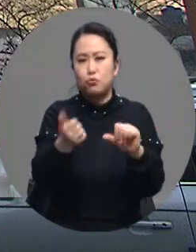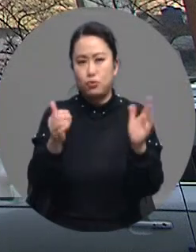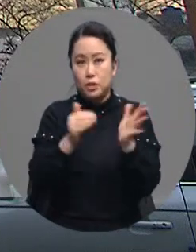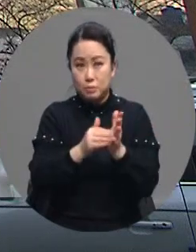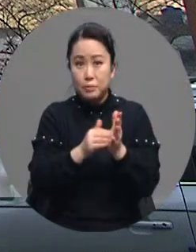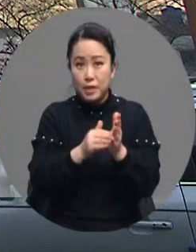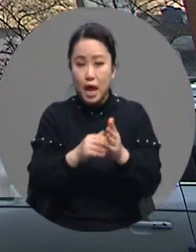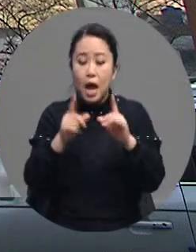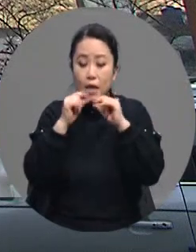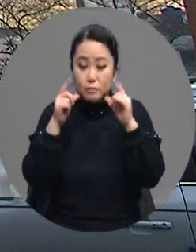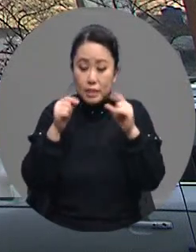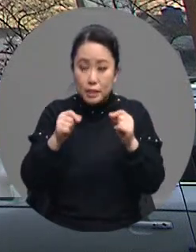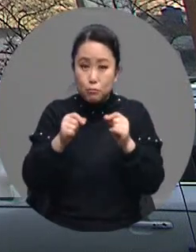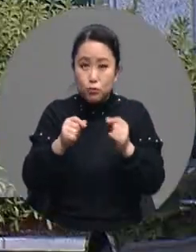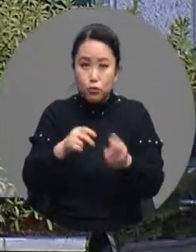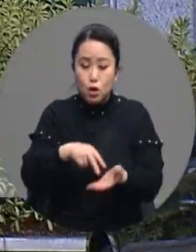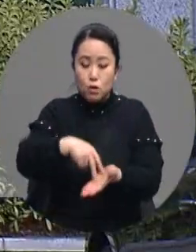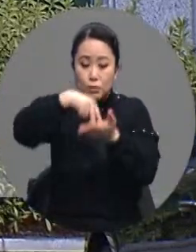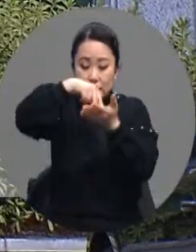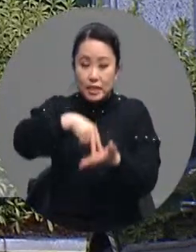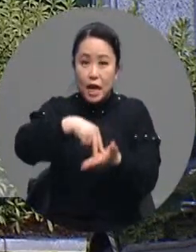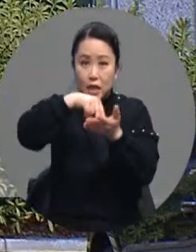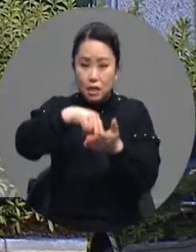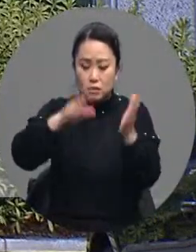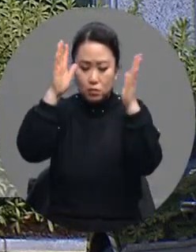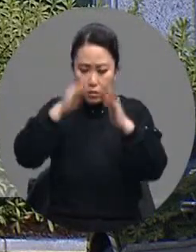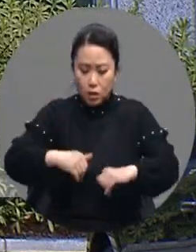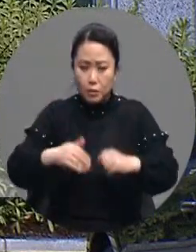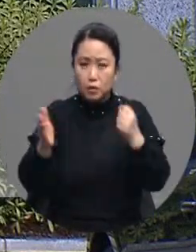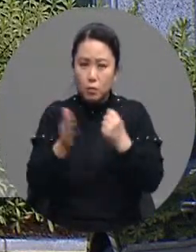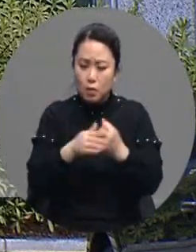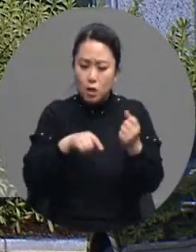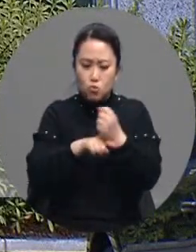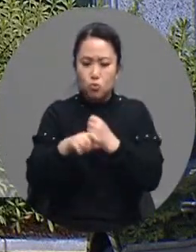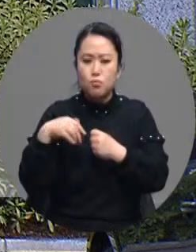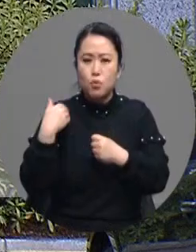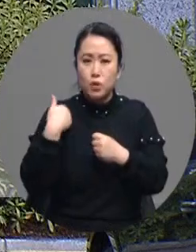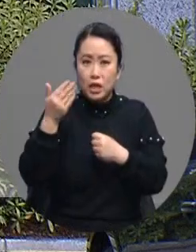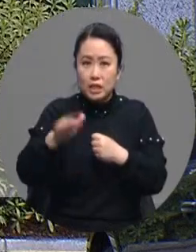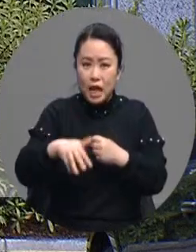운반 승강기 철거 작업 도중 알 수 없는 이유로 무게추의 고정이